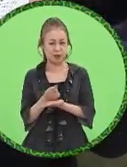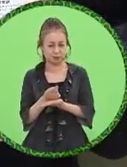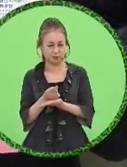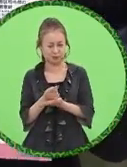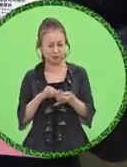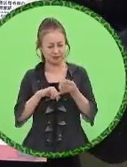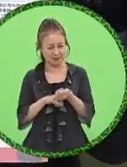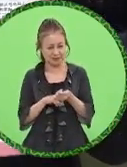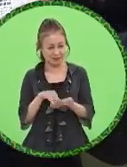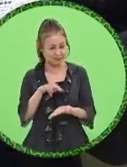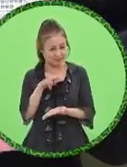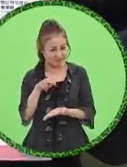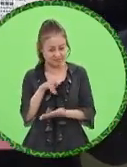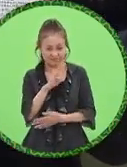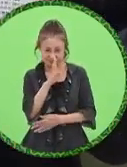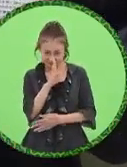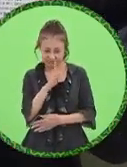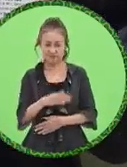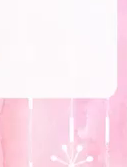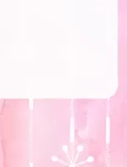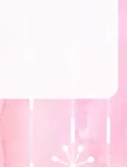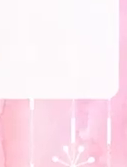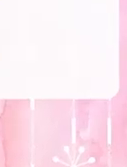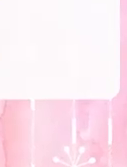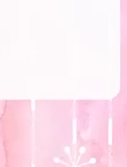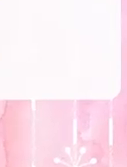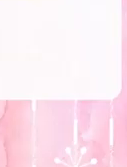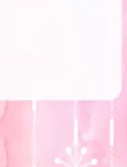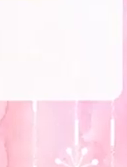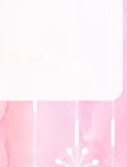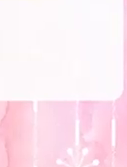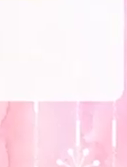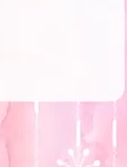ますので、ぜひご覧ください。